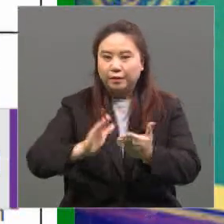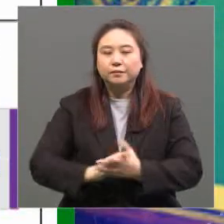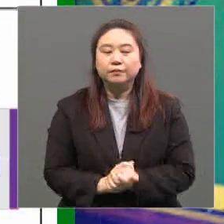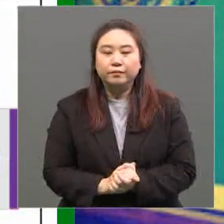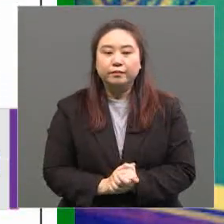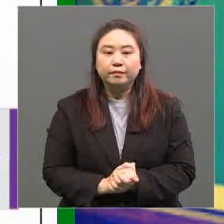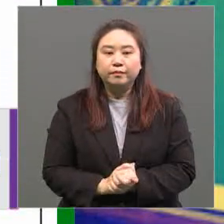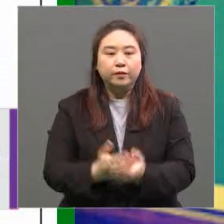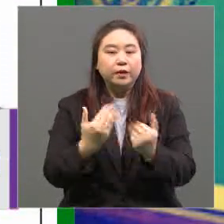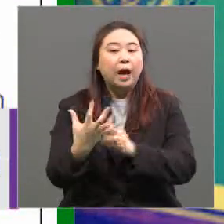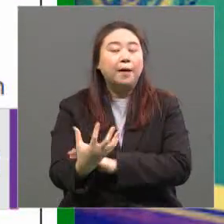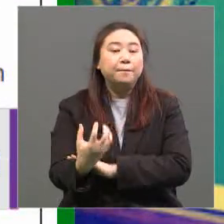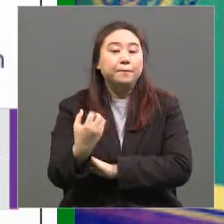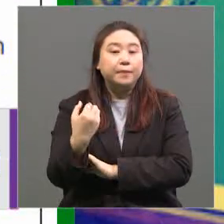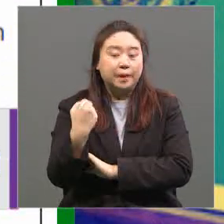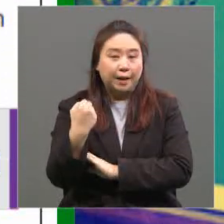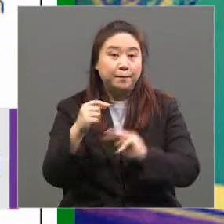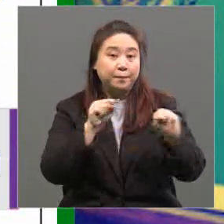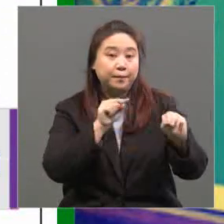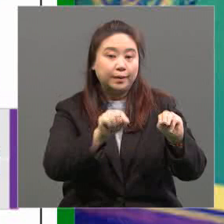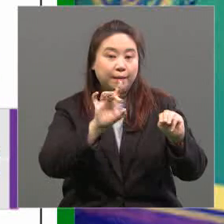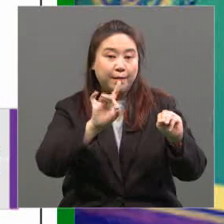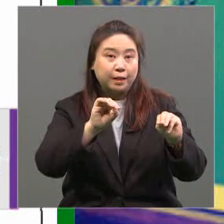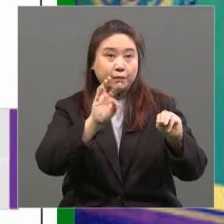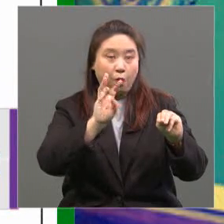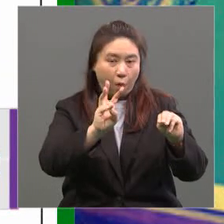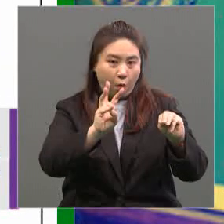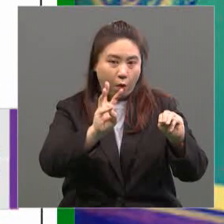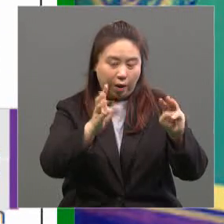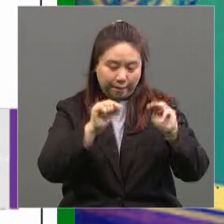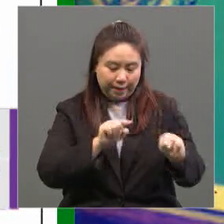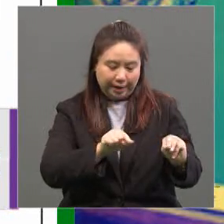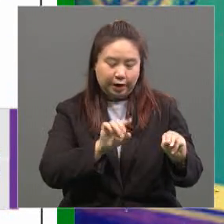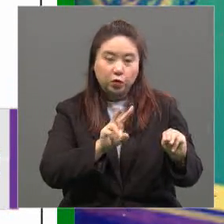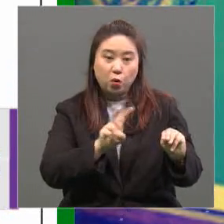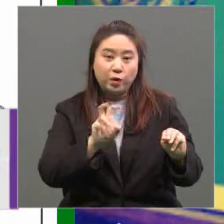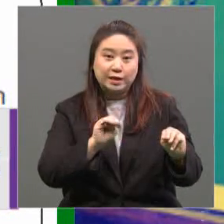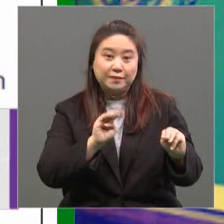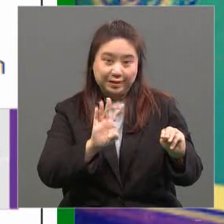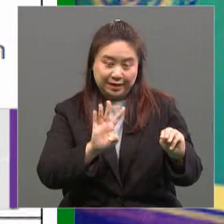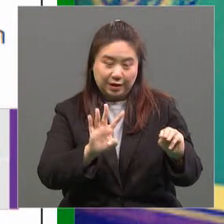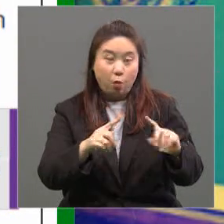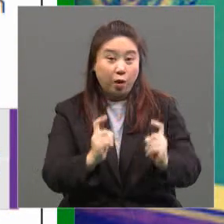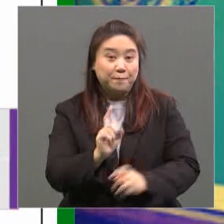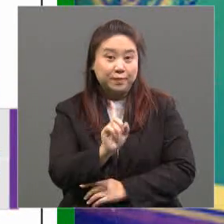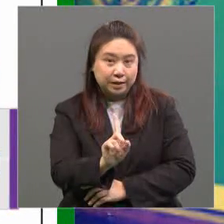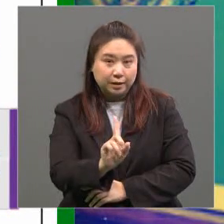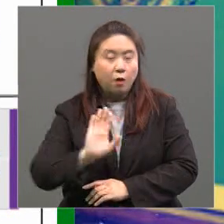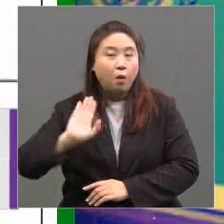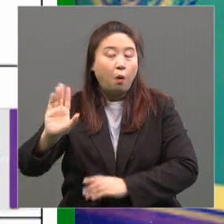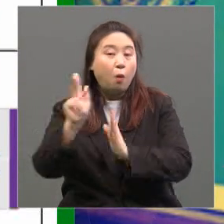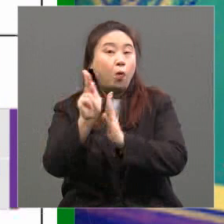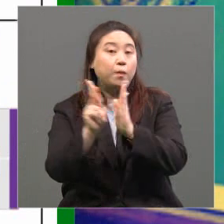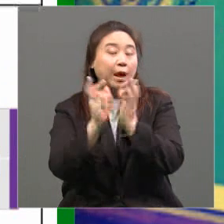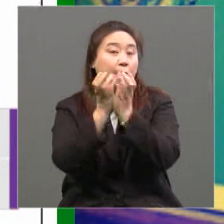าอาศัยอำนาจตามความในมาตรา86และมาตรา224วงเล็บ1ของรัฐธรรมนูญแห่งราช